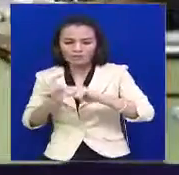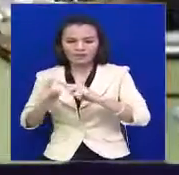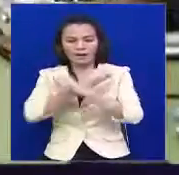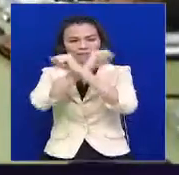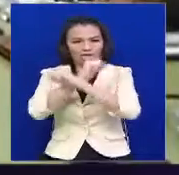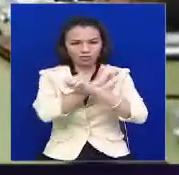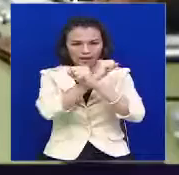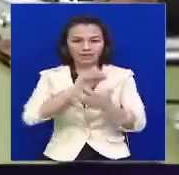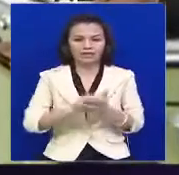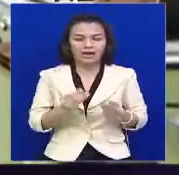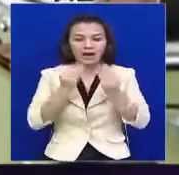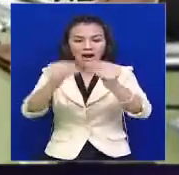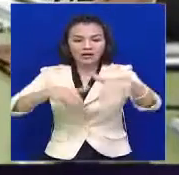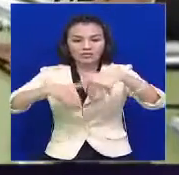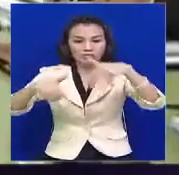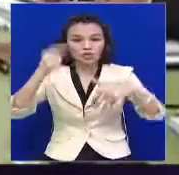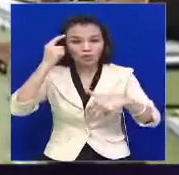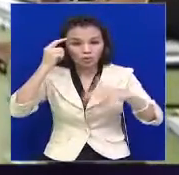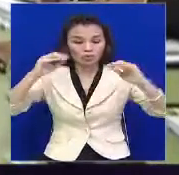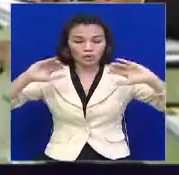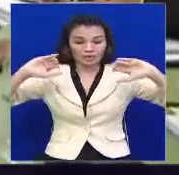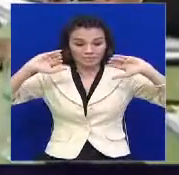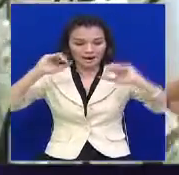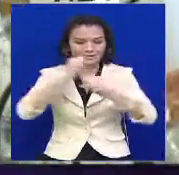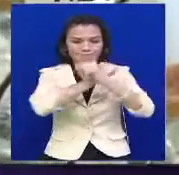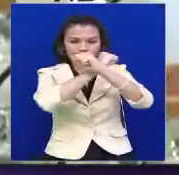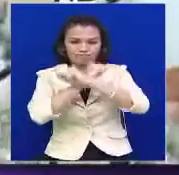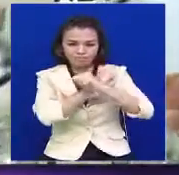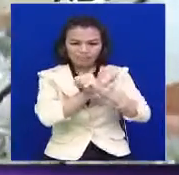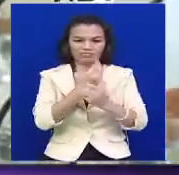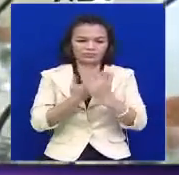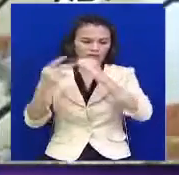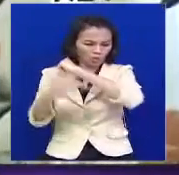ชนและส่วนราชการร่วมกันต่อต้านการคอร์รัปชั่น